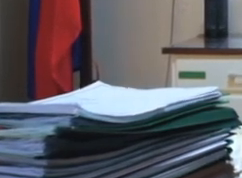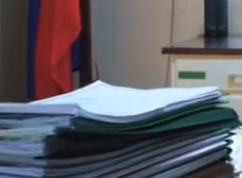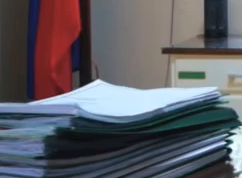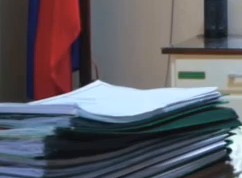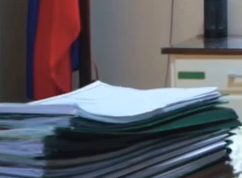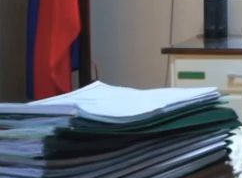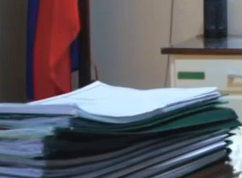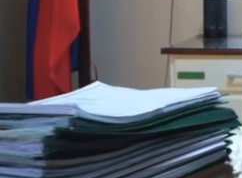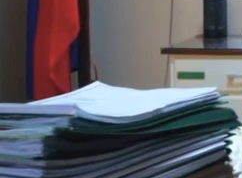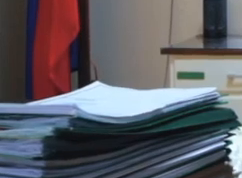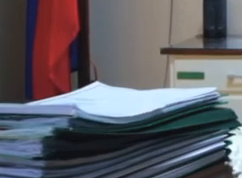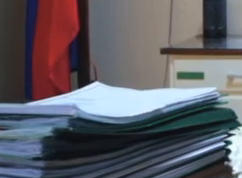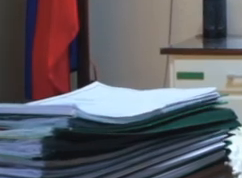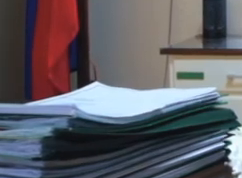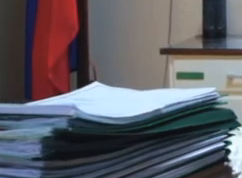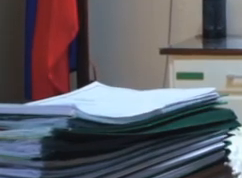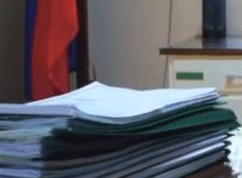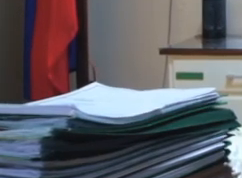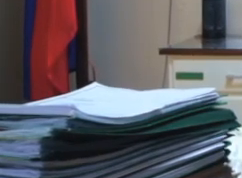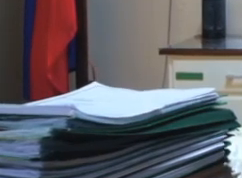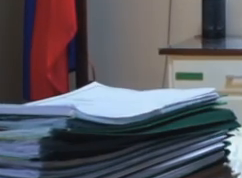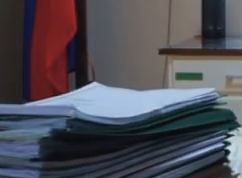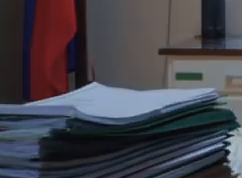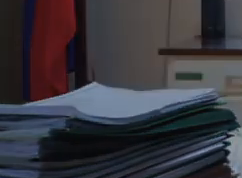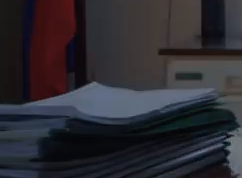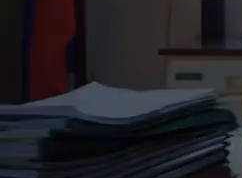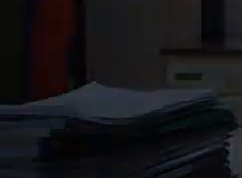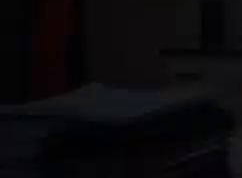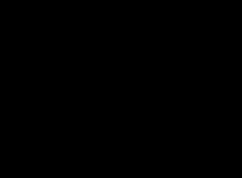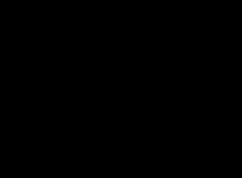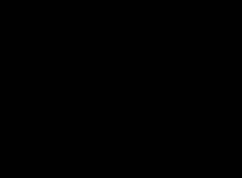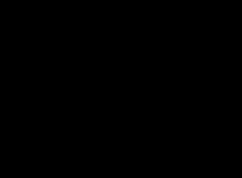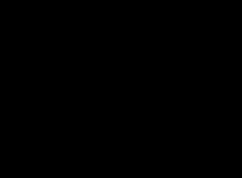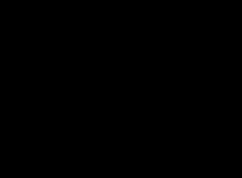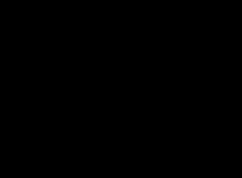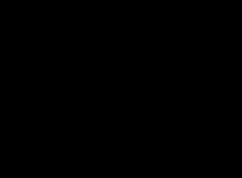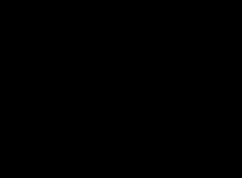like us. Papaano ng mga batang to?